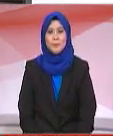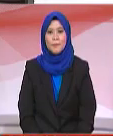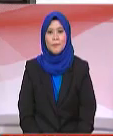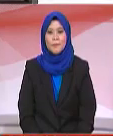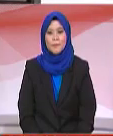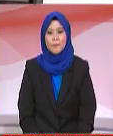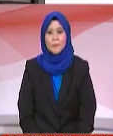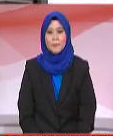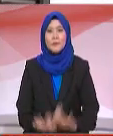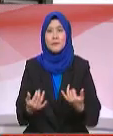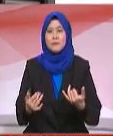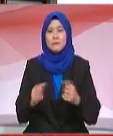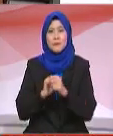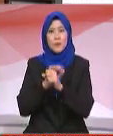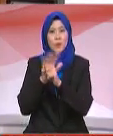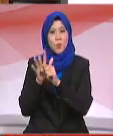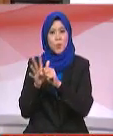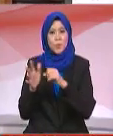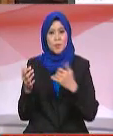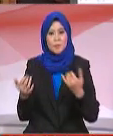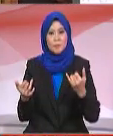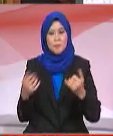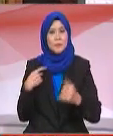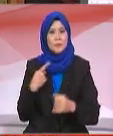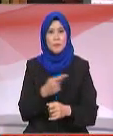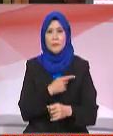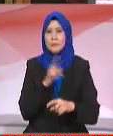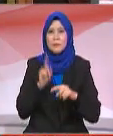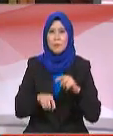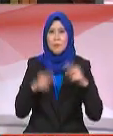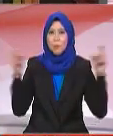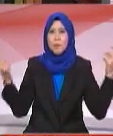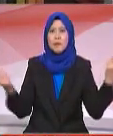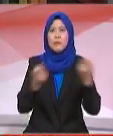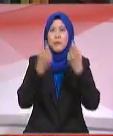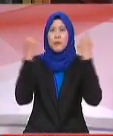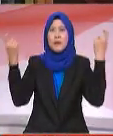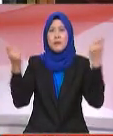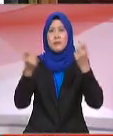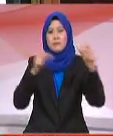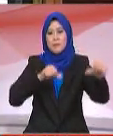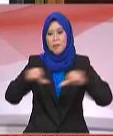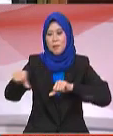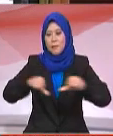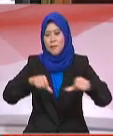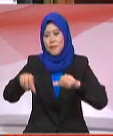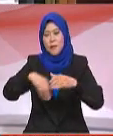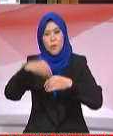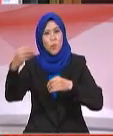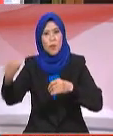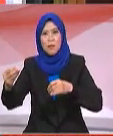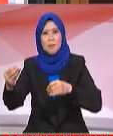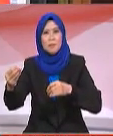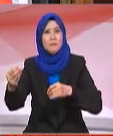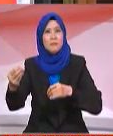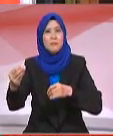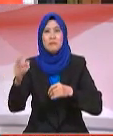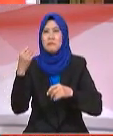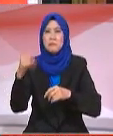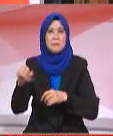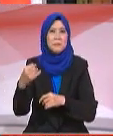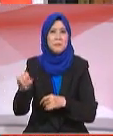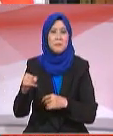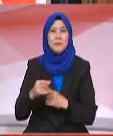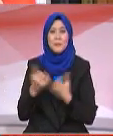Sebenarnya pandemik ini kita tak boleh nak buat sambutan aktiviti luar biasa dan tahun